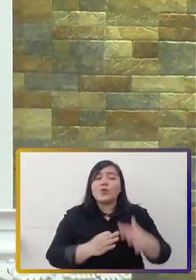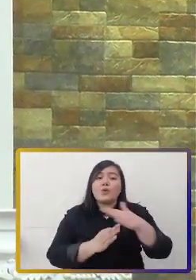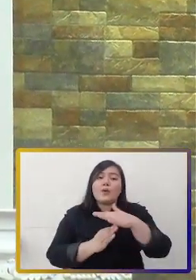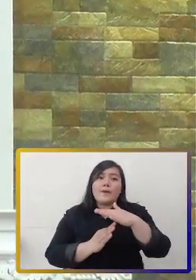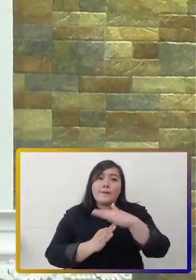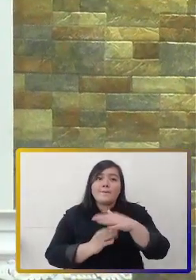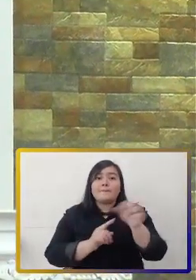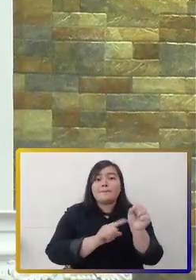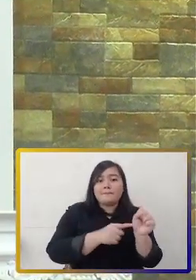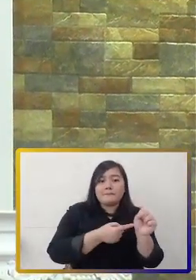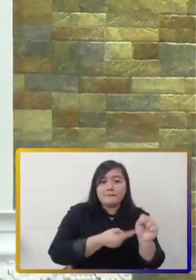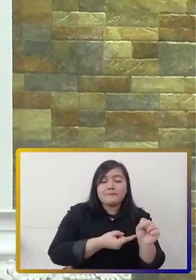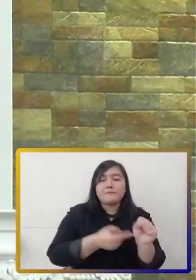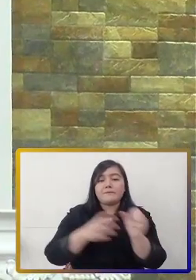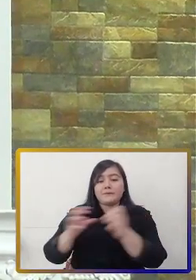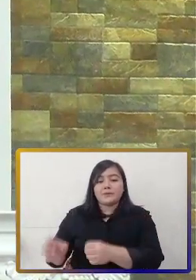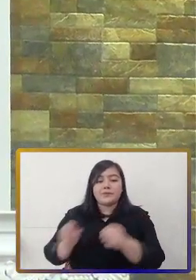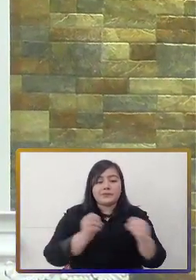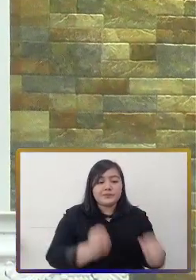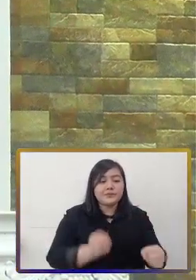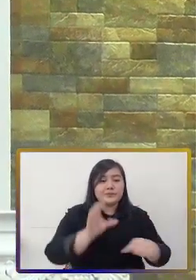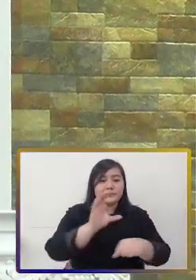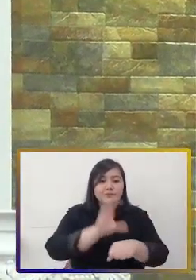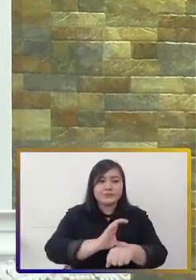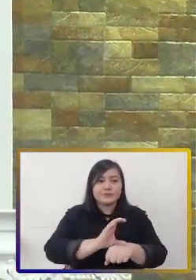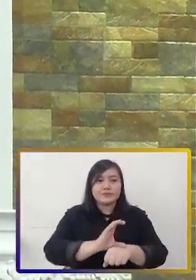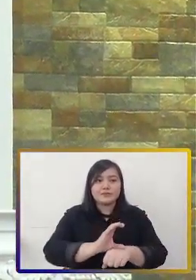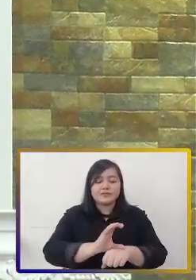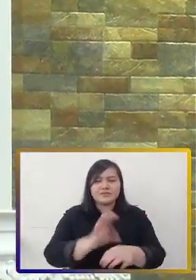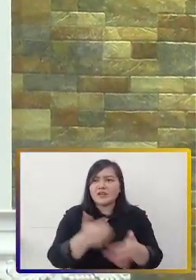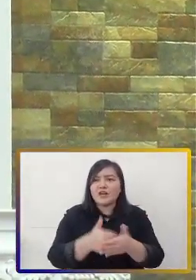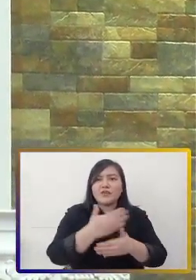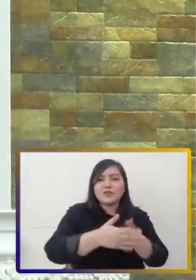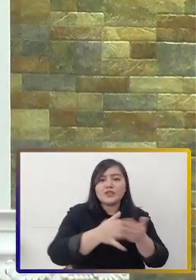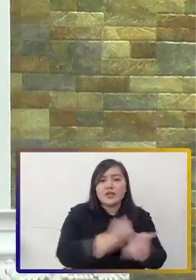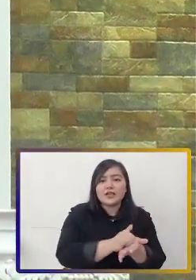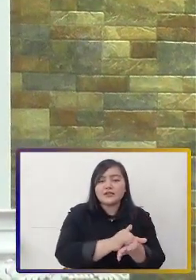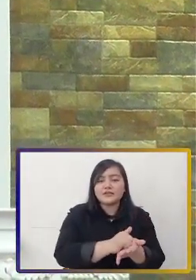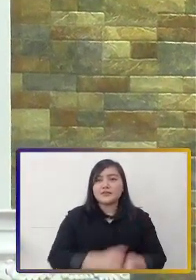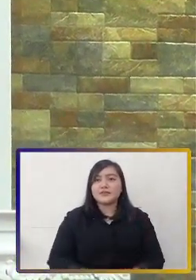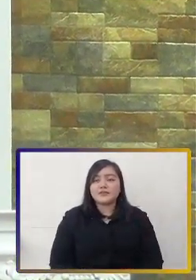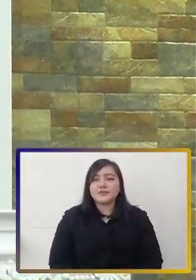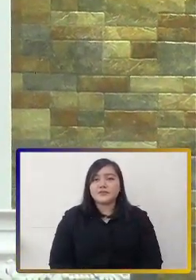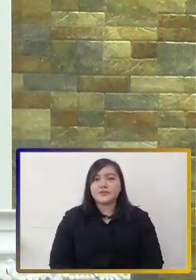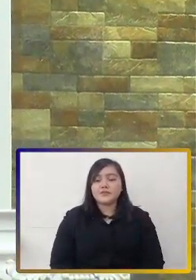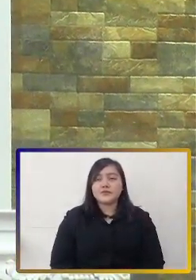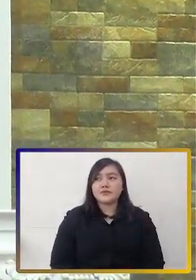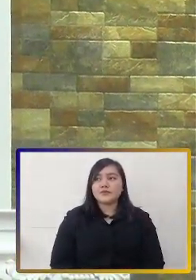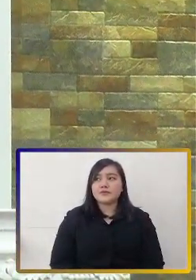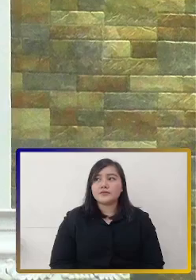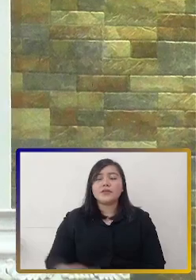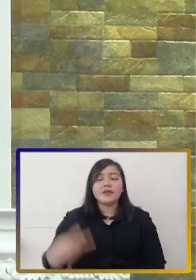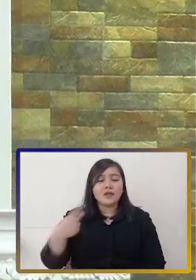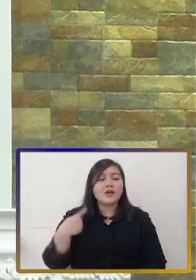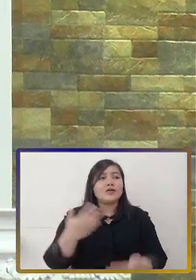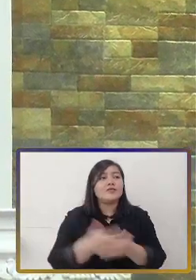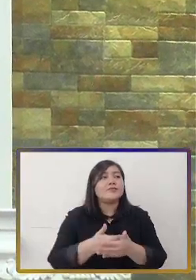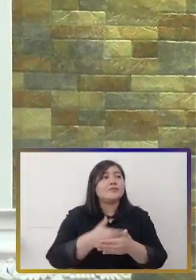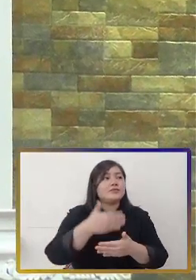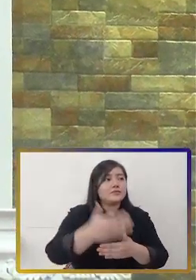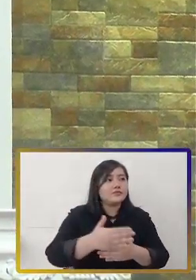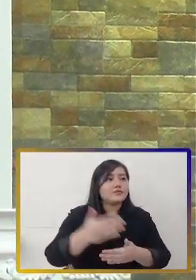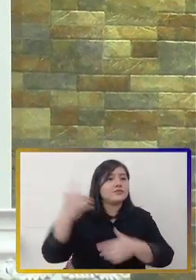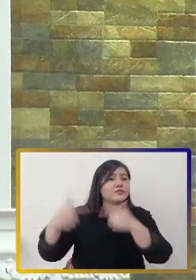the church. And then, regarding that, after that mga kapatid, ano na yung mga sumusunod na picture? Of